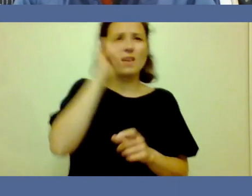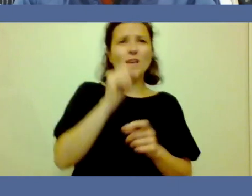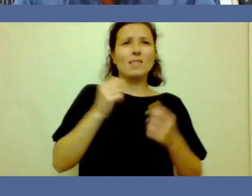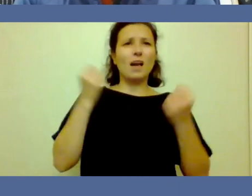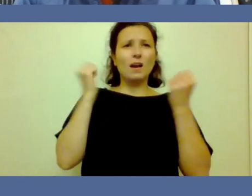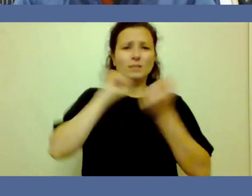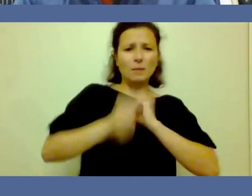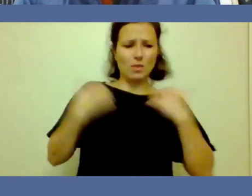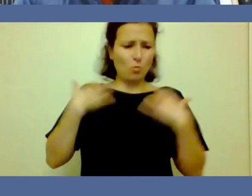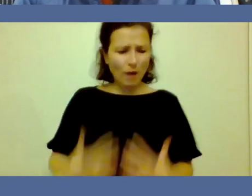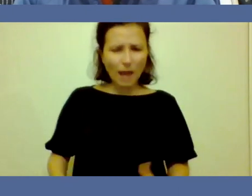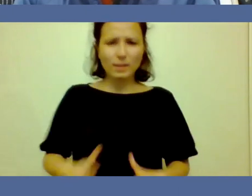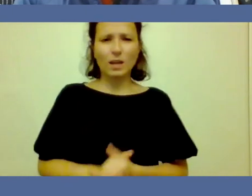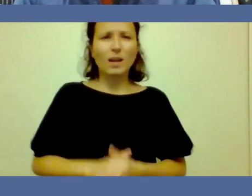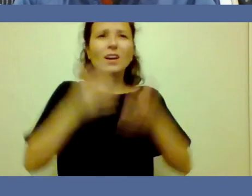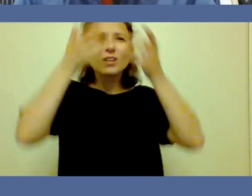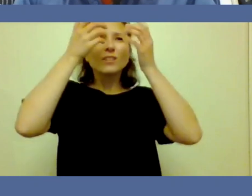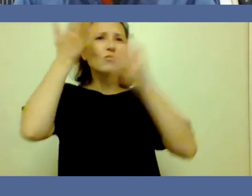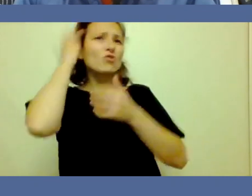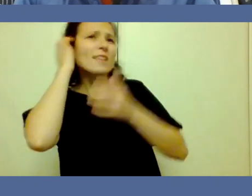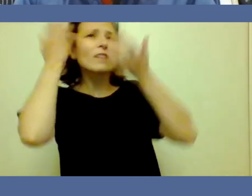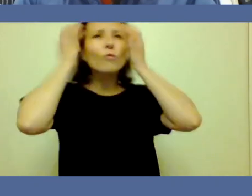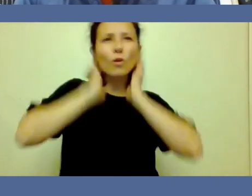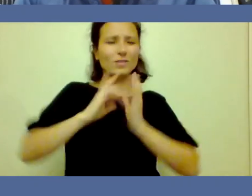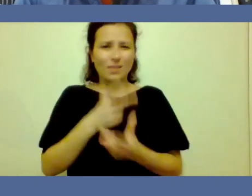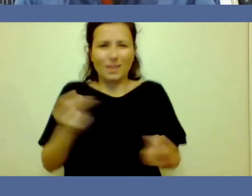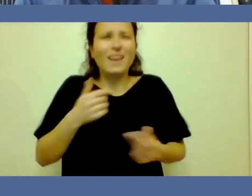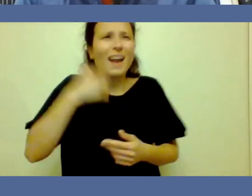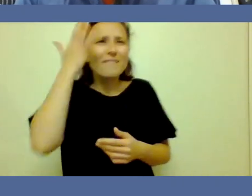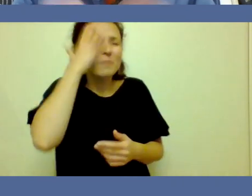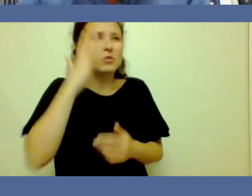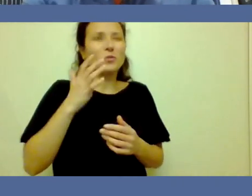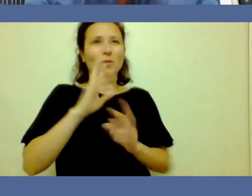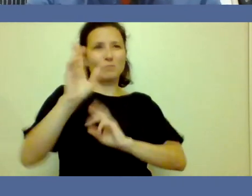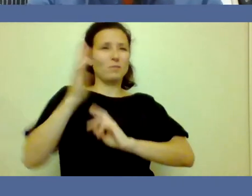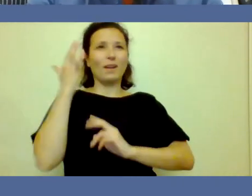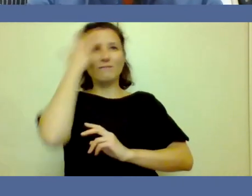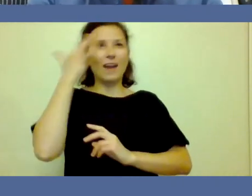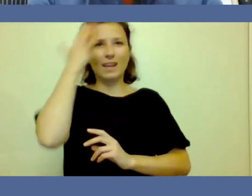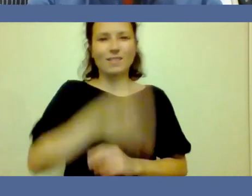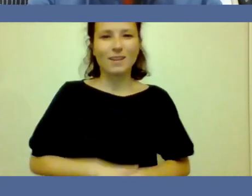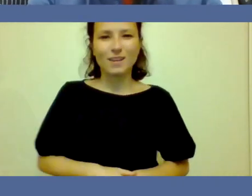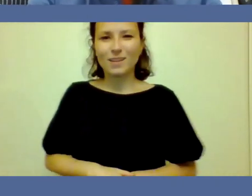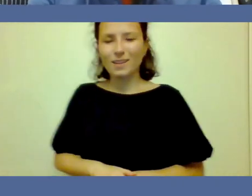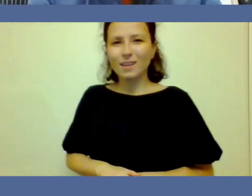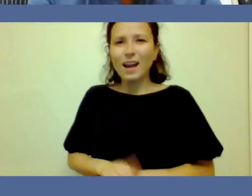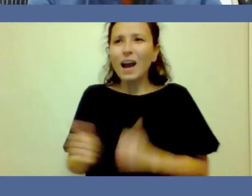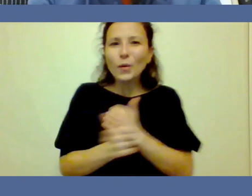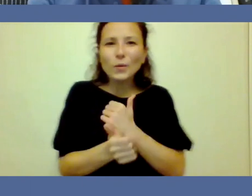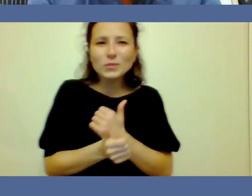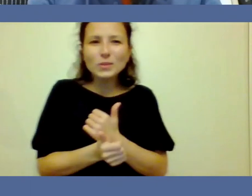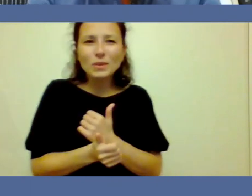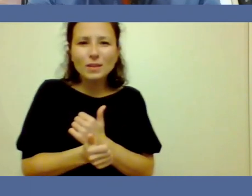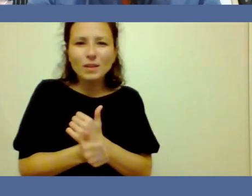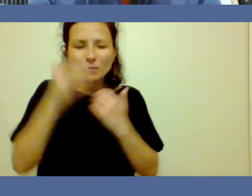wiem, no. Wie pan, ja się w ogóle nie czesałam, no ja wiem, że teraz brzmi jak wariatka, natomiast... Nie no, ale to jest opis... To, chodzi o to, że to